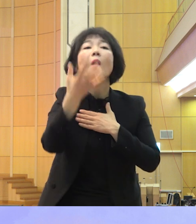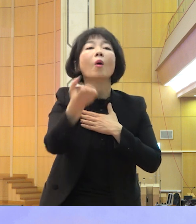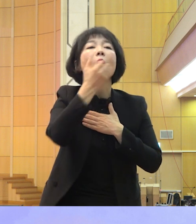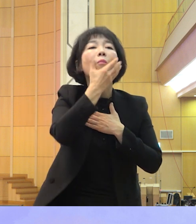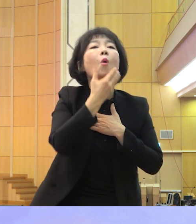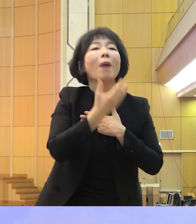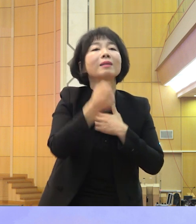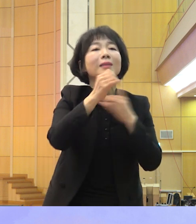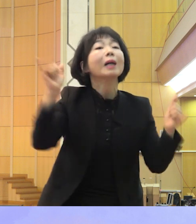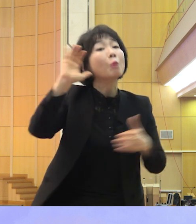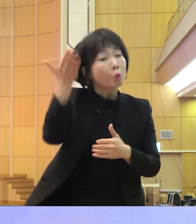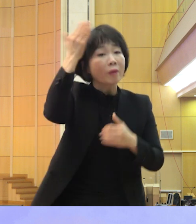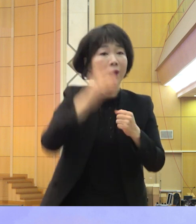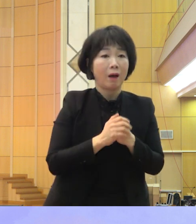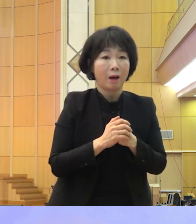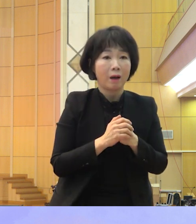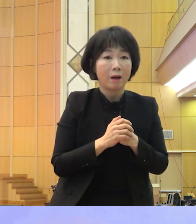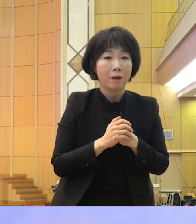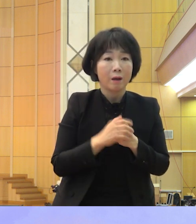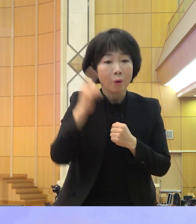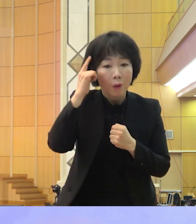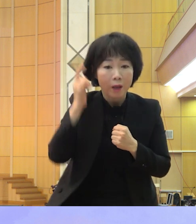되고 복 있는 사람이 된 것은